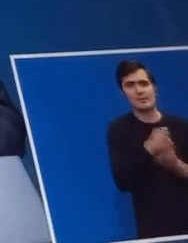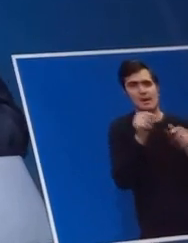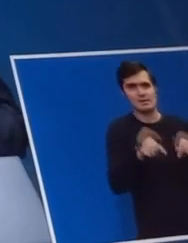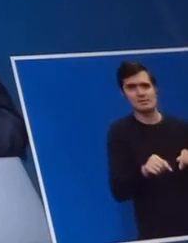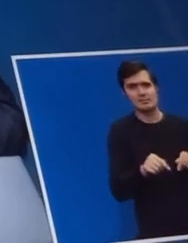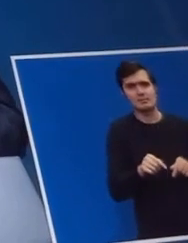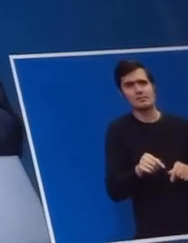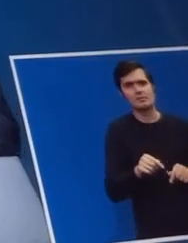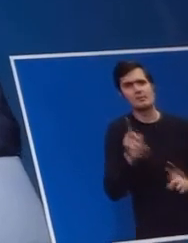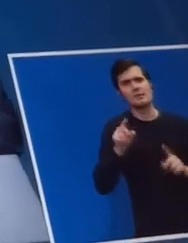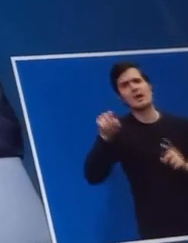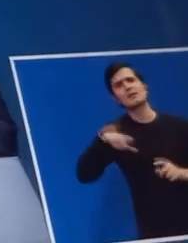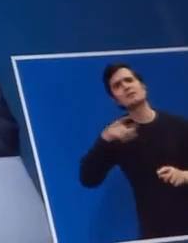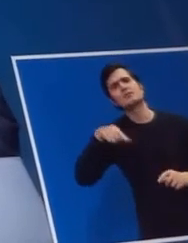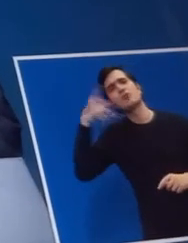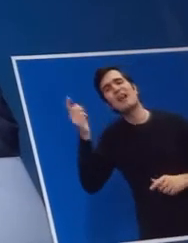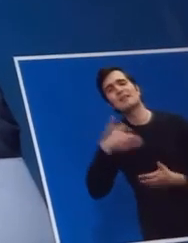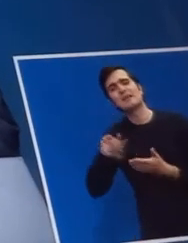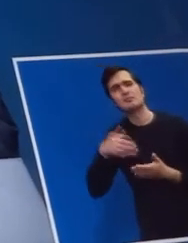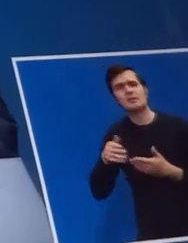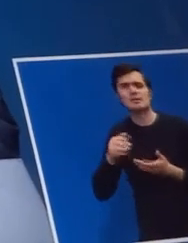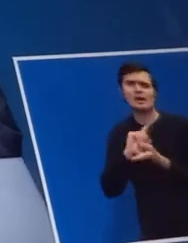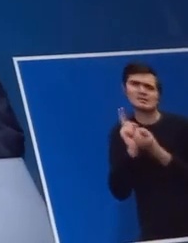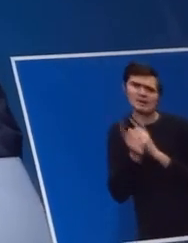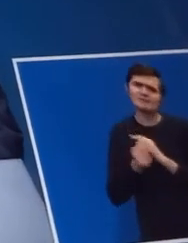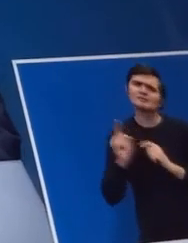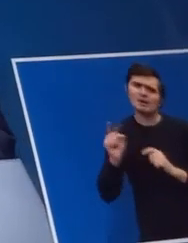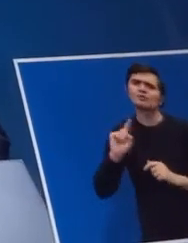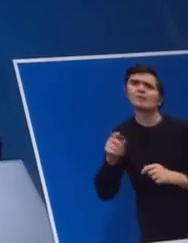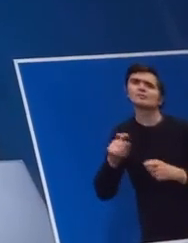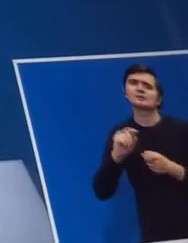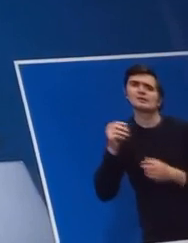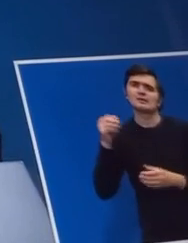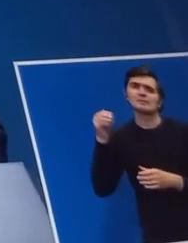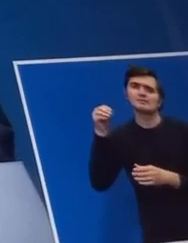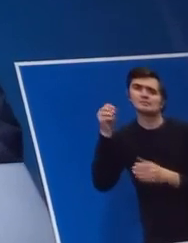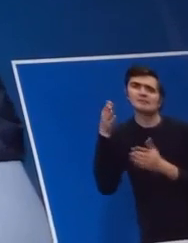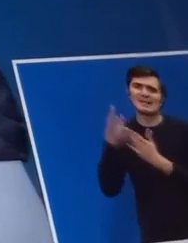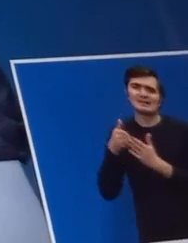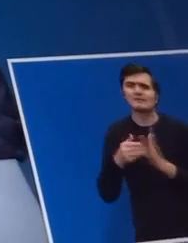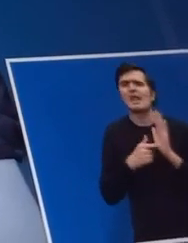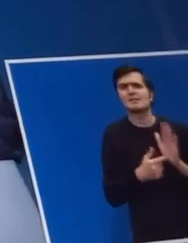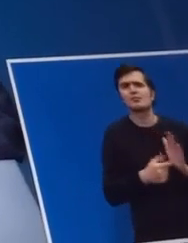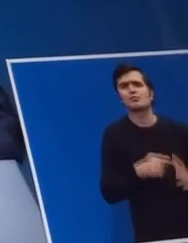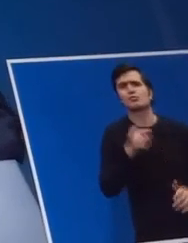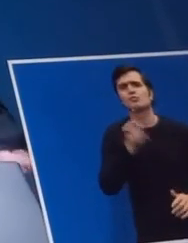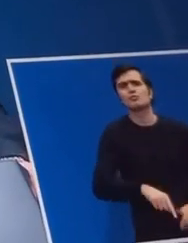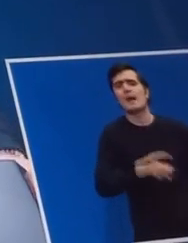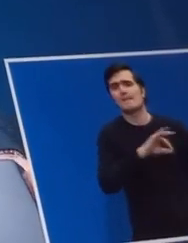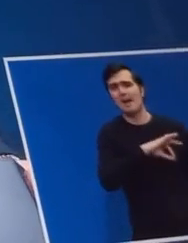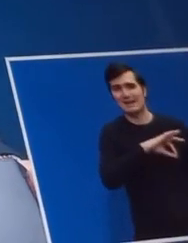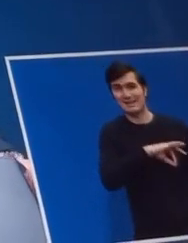sunt într-o dinamică pot să intervii la limitele lunare de cheltuieli. Haideți să vă mai spun un lucru. Din luna martie, și asta se vede